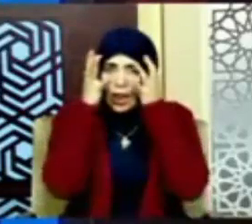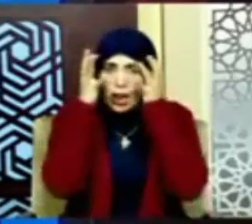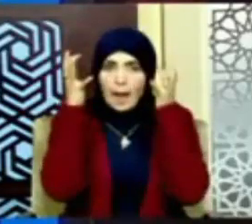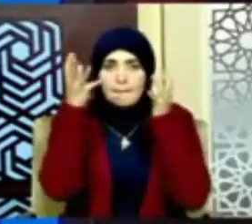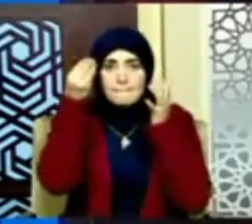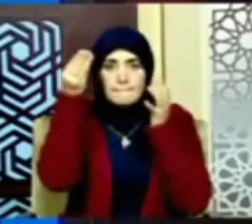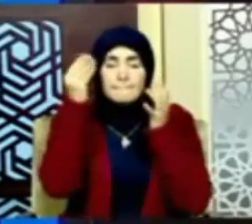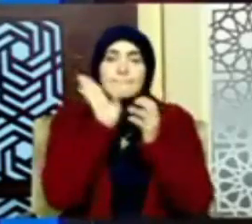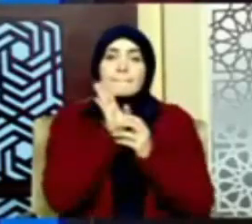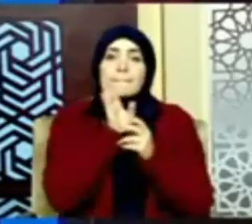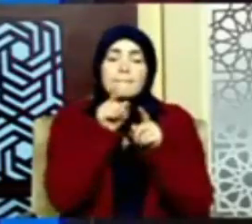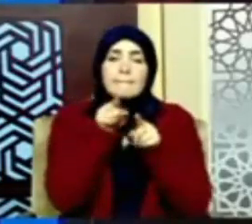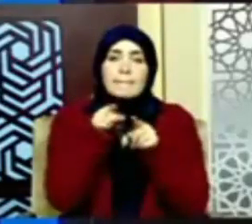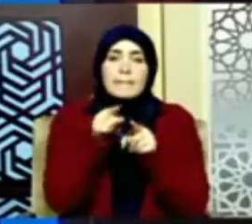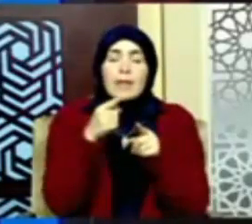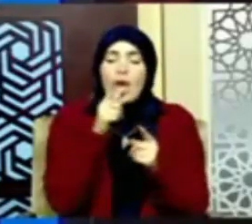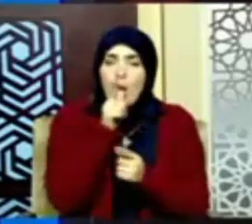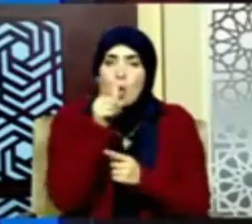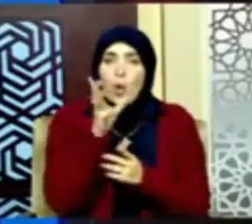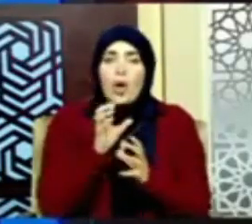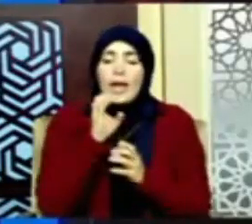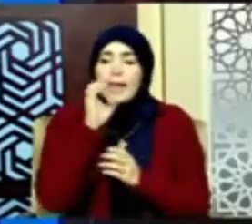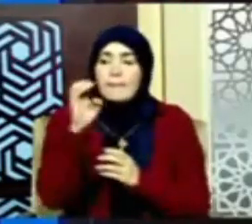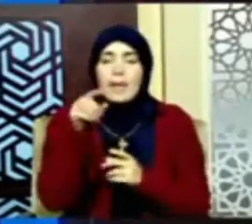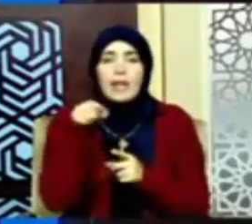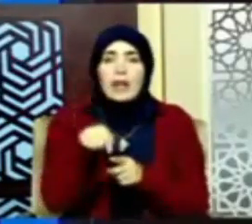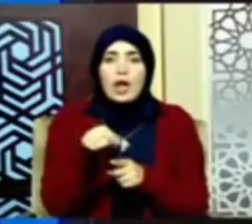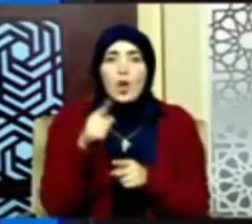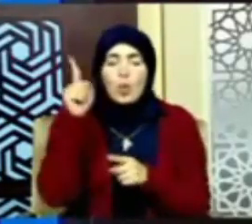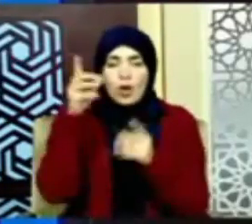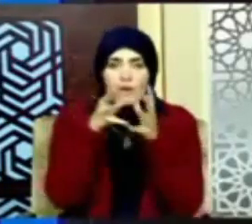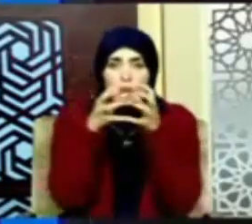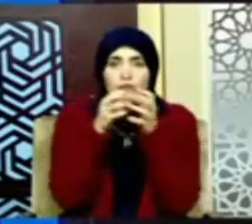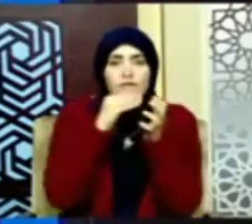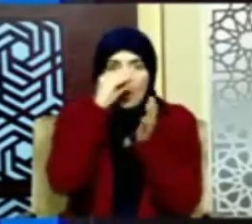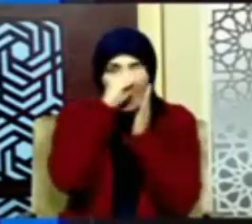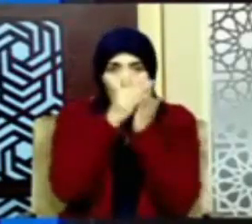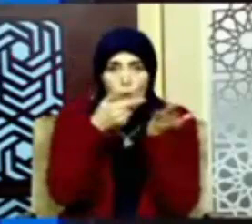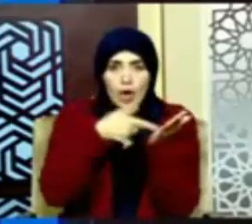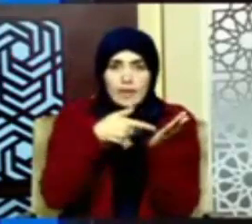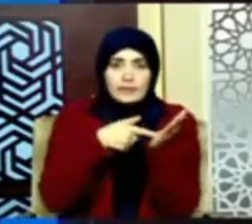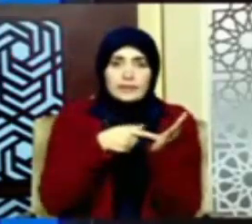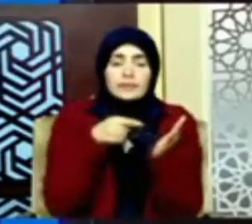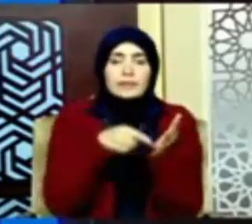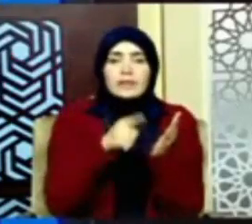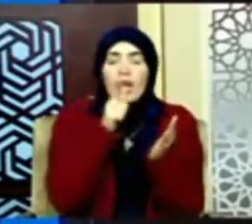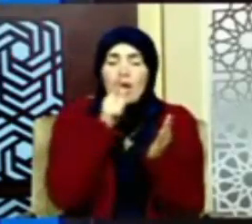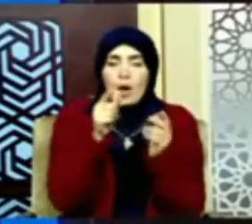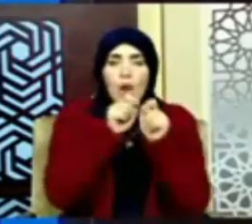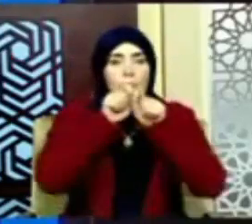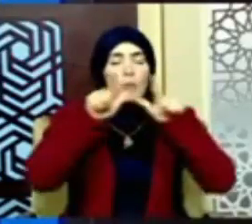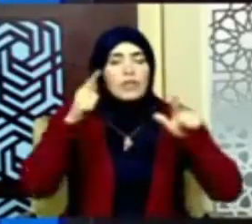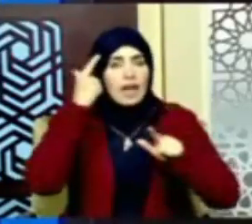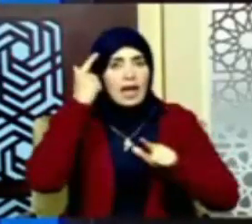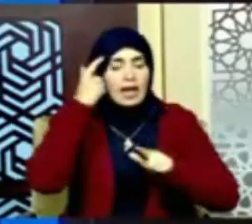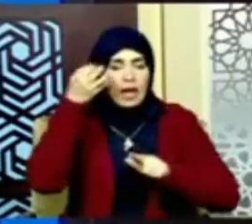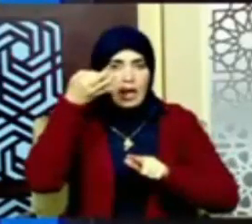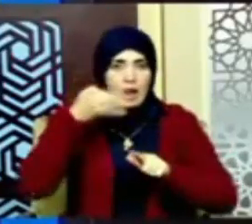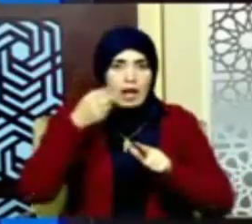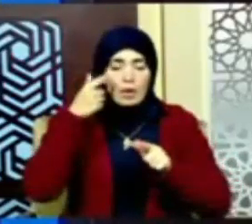بأينا الله في قرآنه اتصفا. فبان للعقل أن العلم